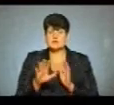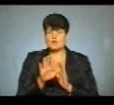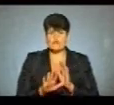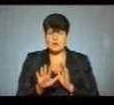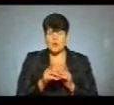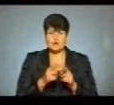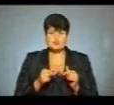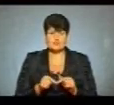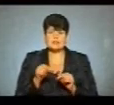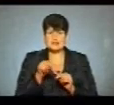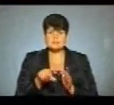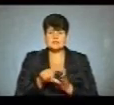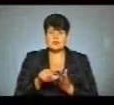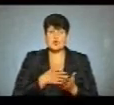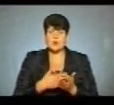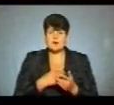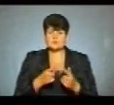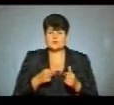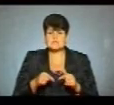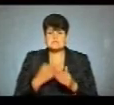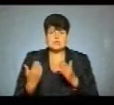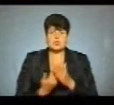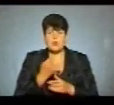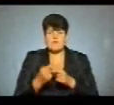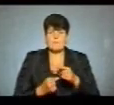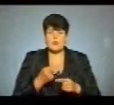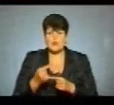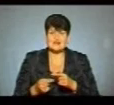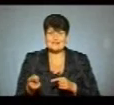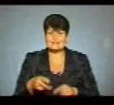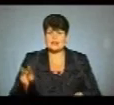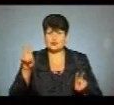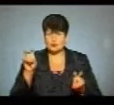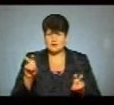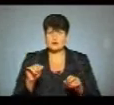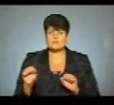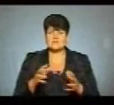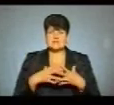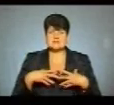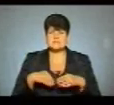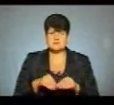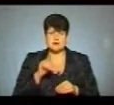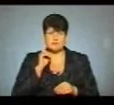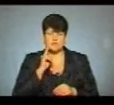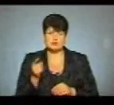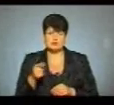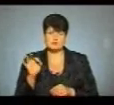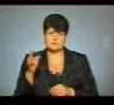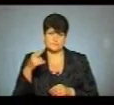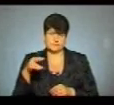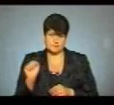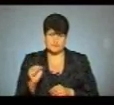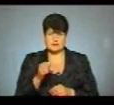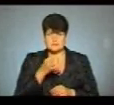вересня. Організували її представники громадської організації «Нове покоління Тернопільщини» та управління сім'ї та молоді Тернопільської облдержадміністрації,